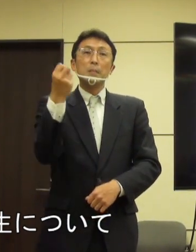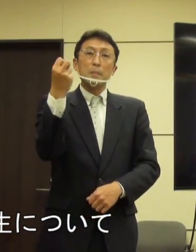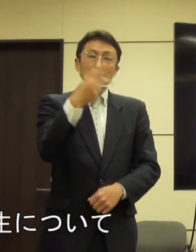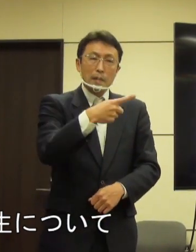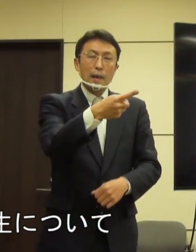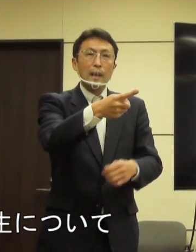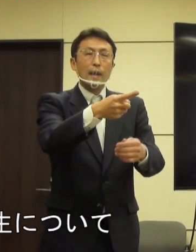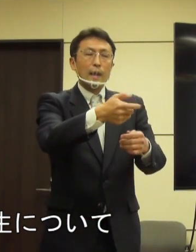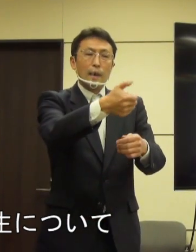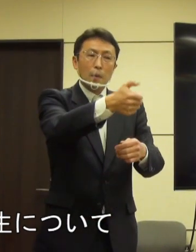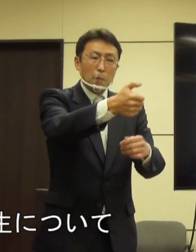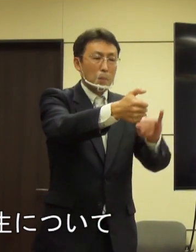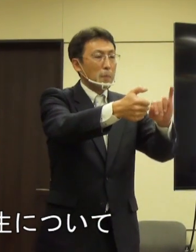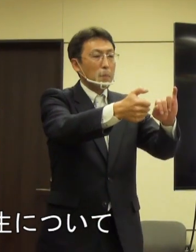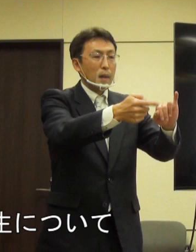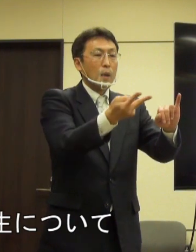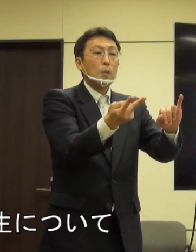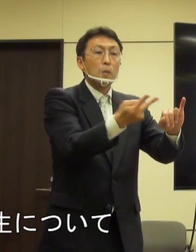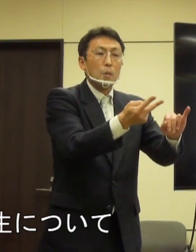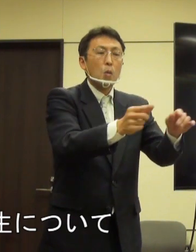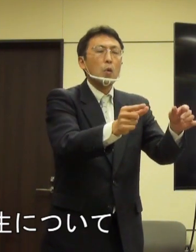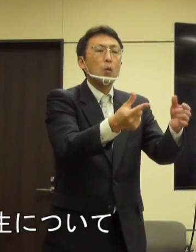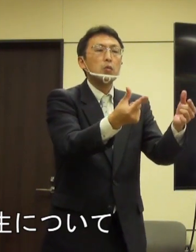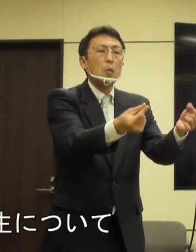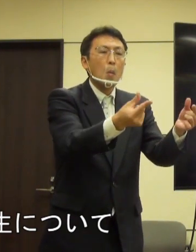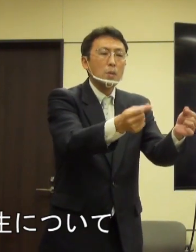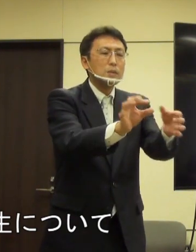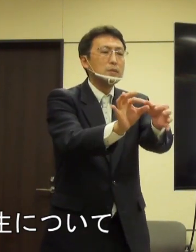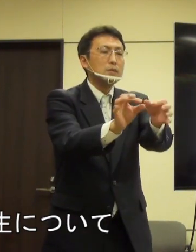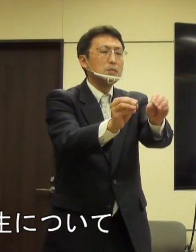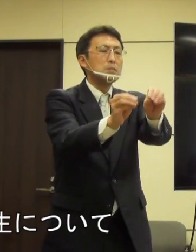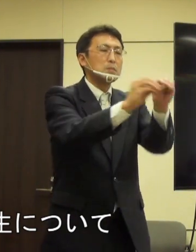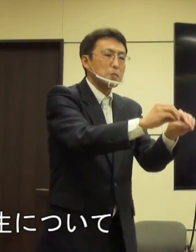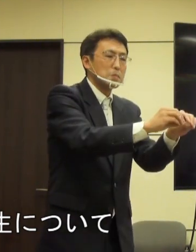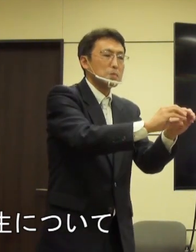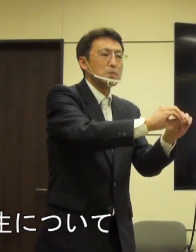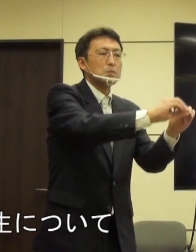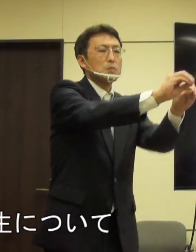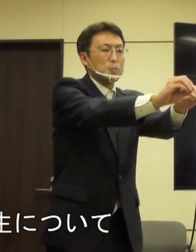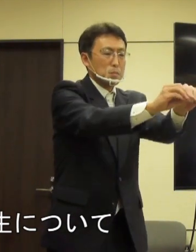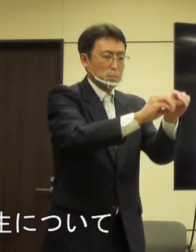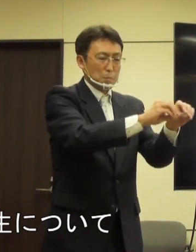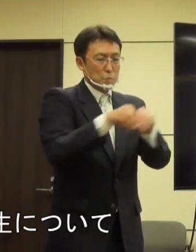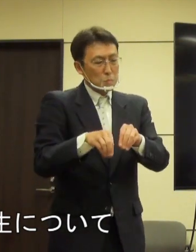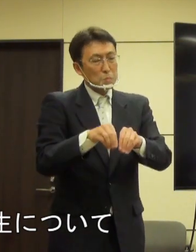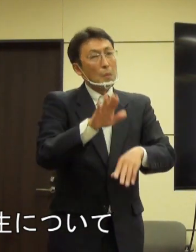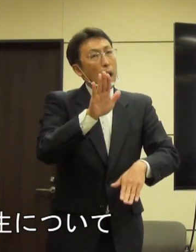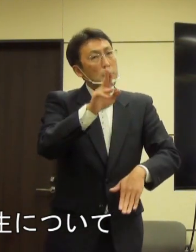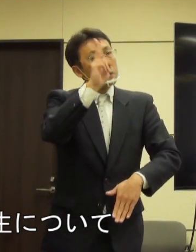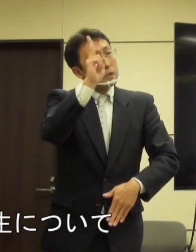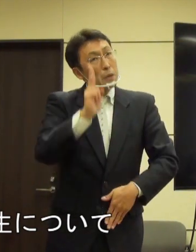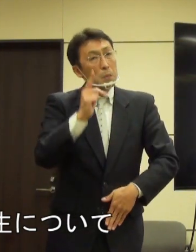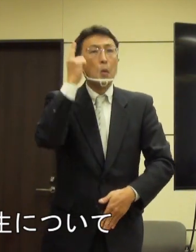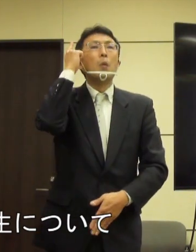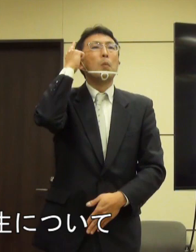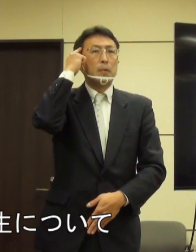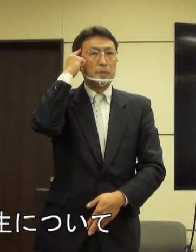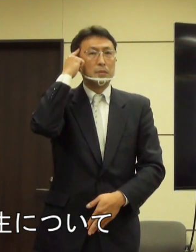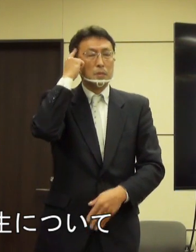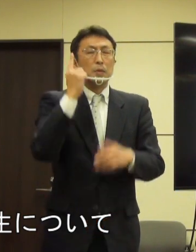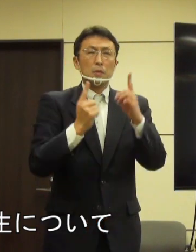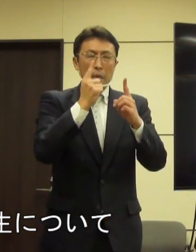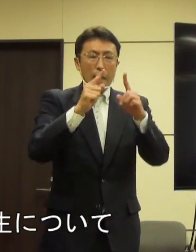それは考えられないわけでありますがこういった病院でですねあのこの日12名に及ぶ